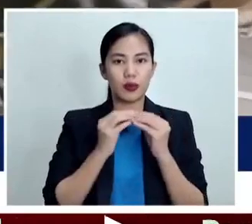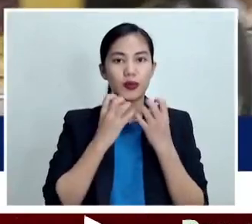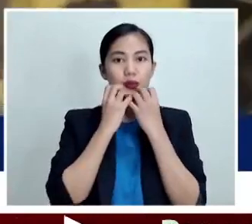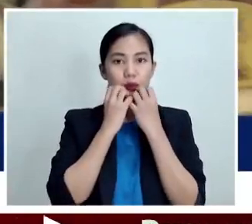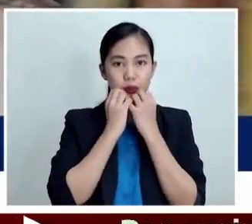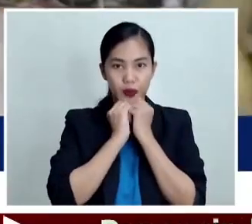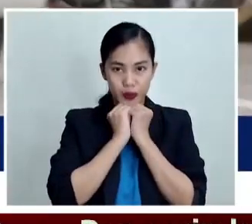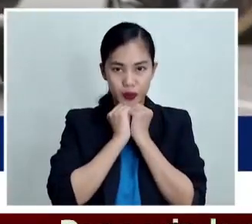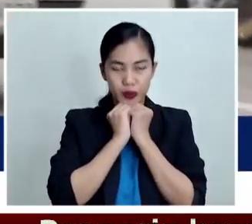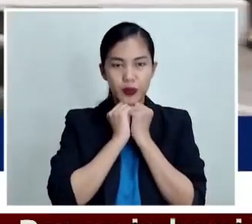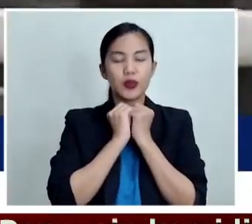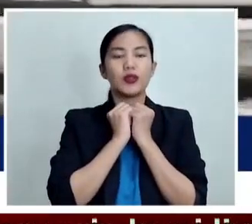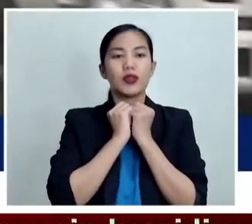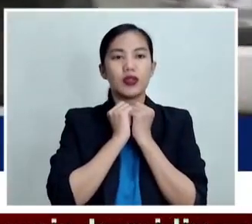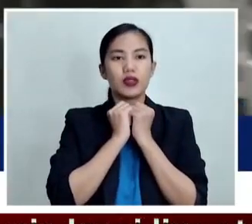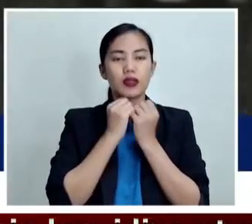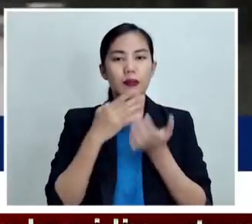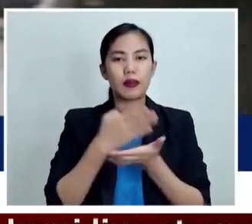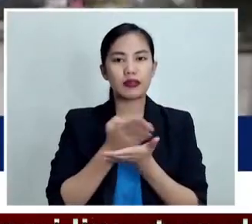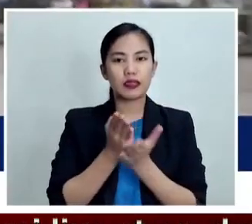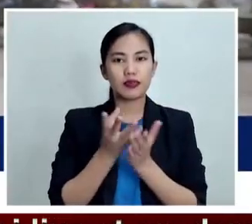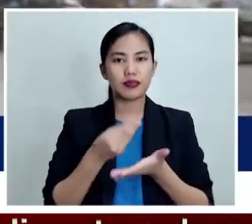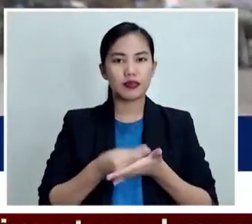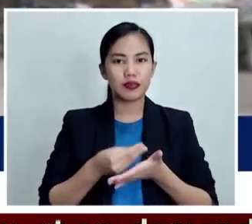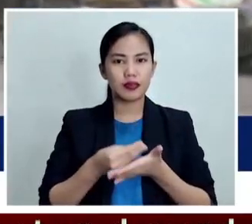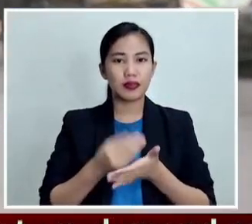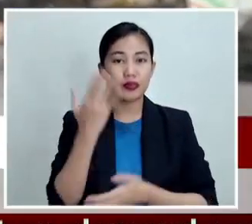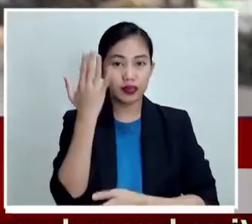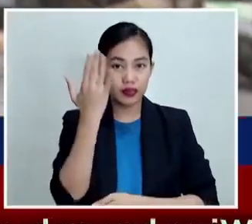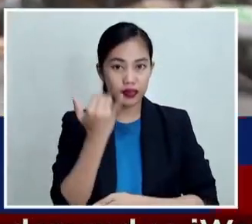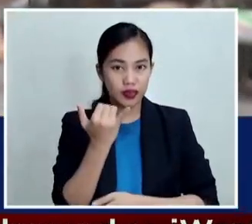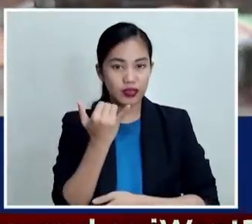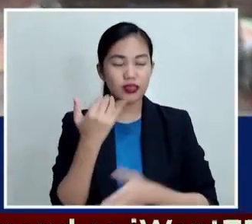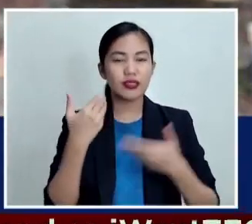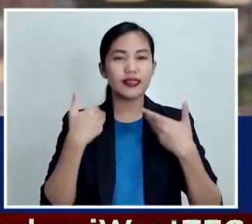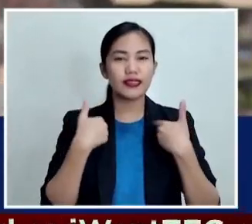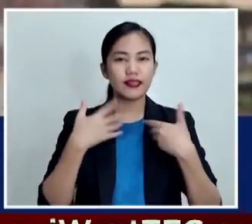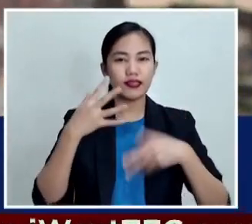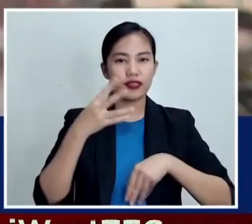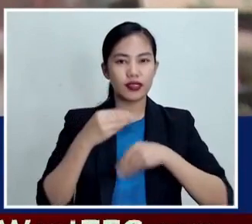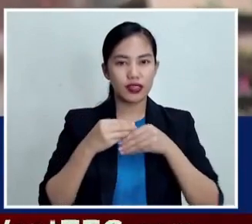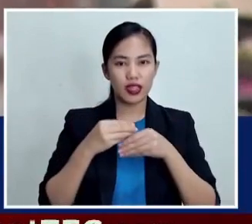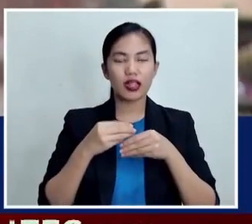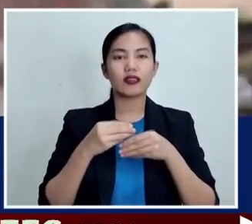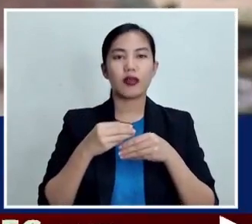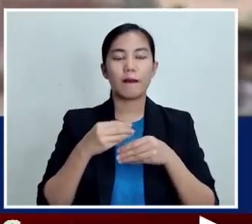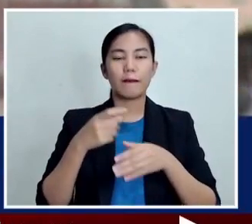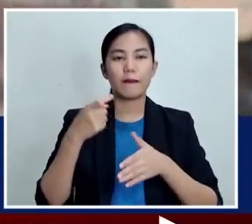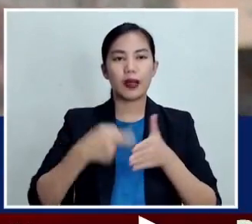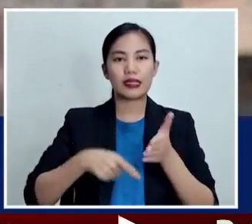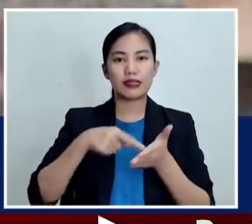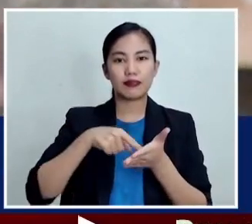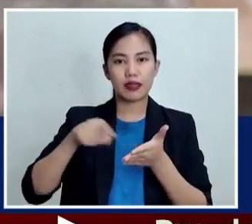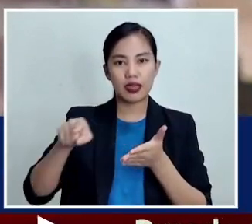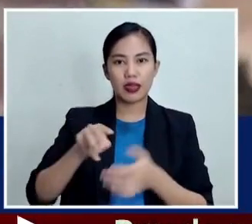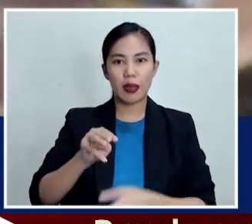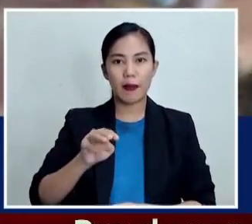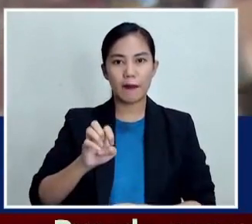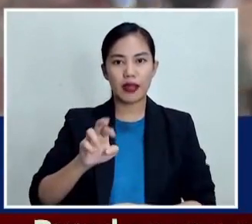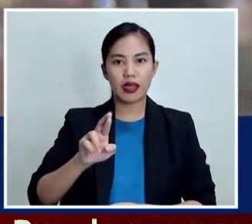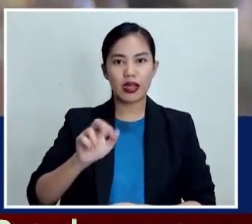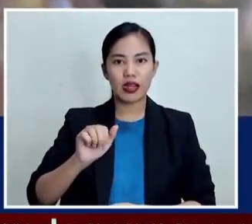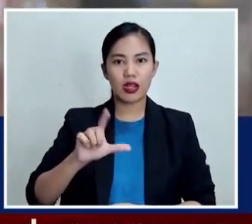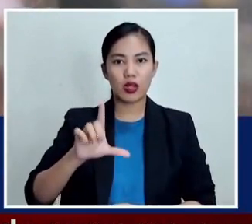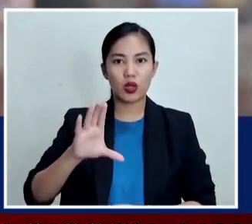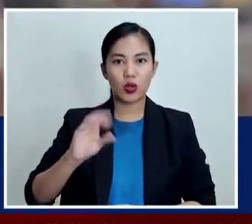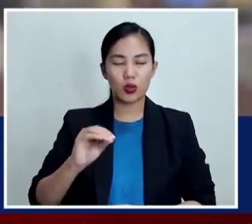ni na Aling Lolita, dahil tataas na naman ang singil sa kuryente ng Meralco sa paparating na December billing. Nasa